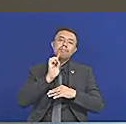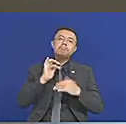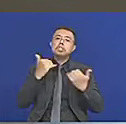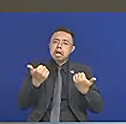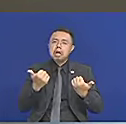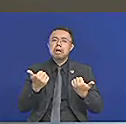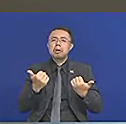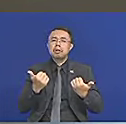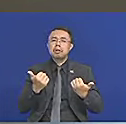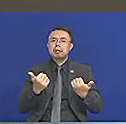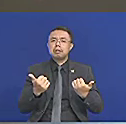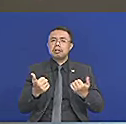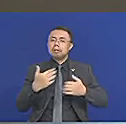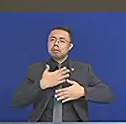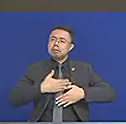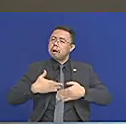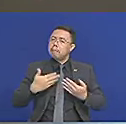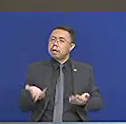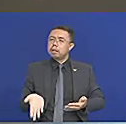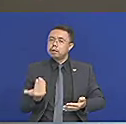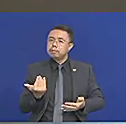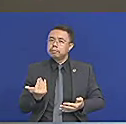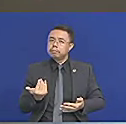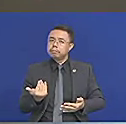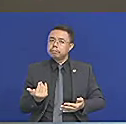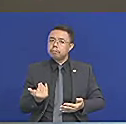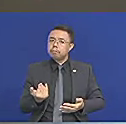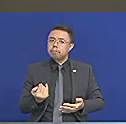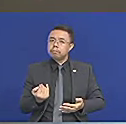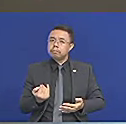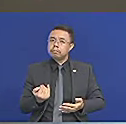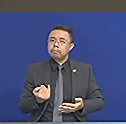Bisa loh nyaman hidup.